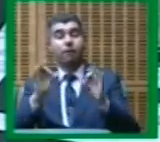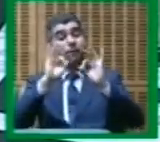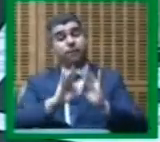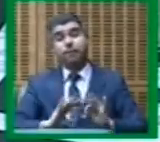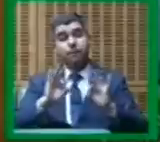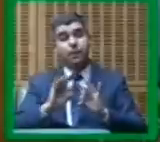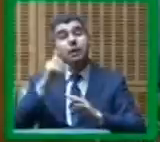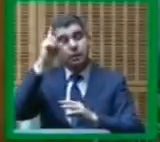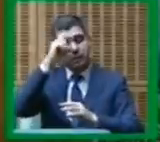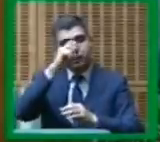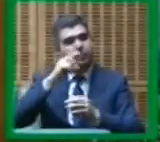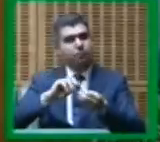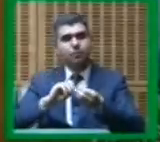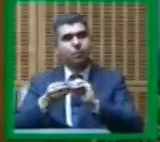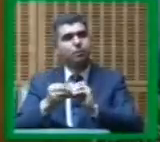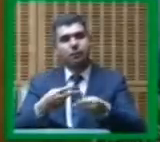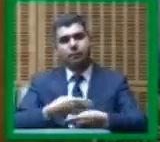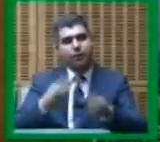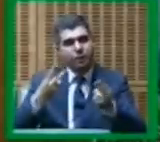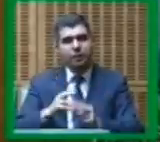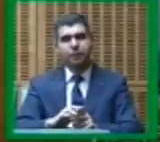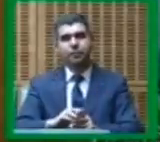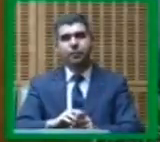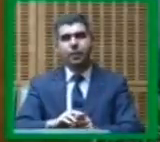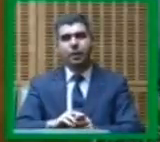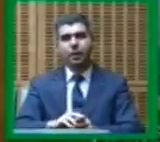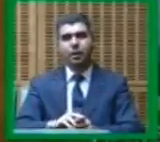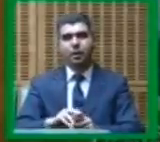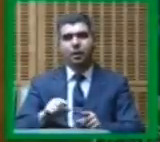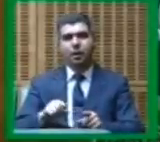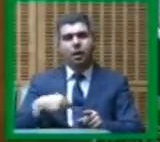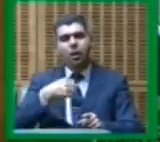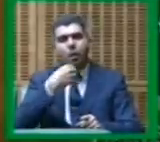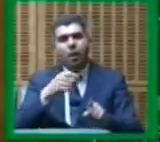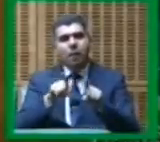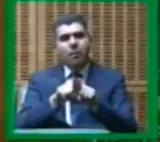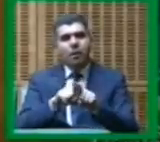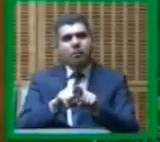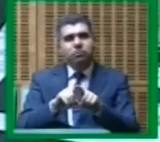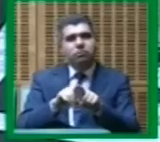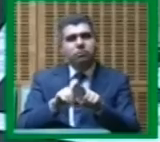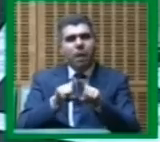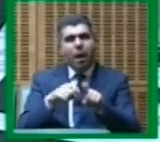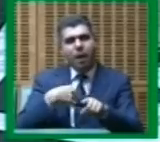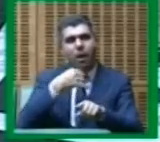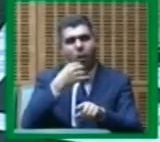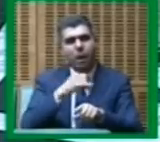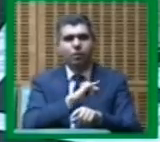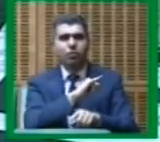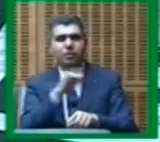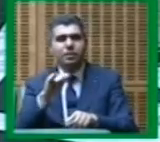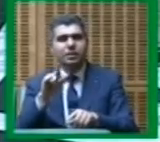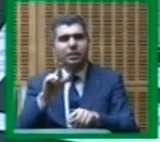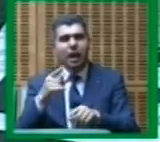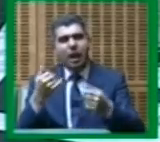خادعة بواحد الشكل اللي فعلا كتزيد من الصعوبة ديالو. طيب أمام هاد الحالات هذه أنا كنزيد كنأكد حنا ما رفضناش، ولا بديتو